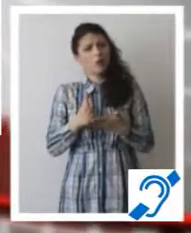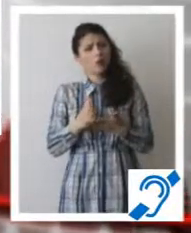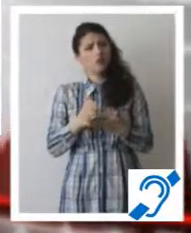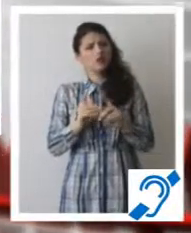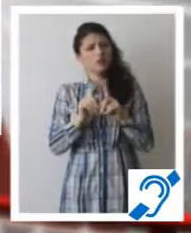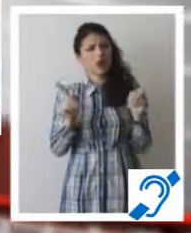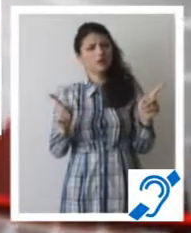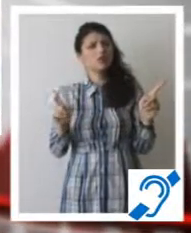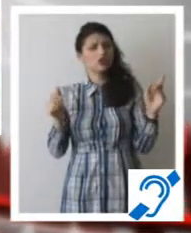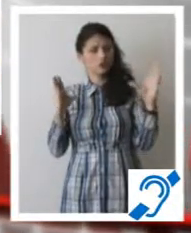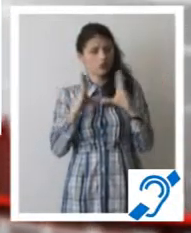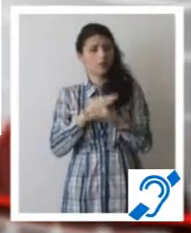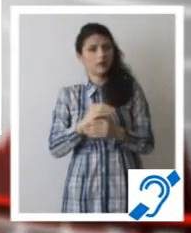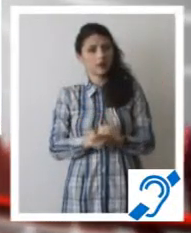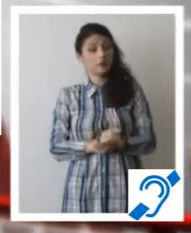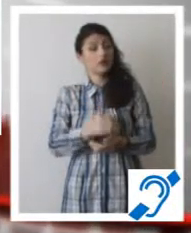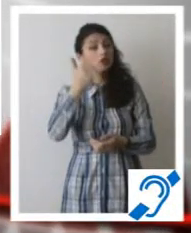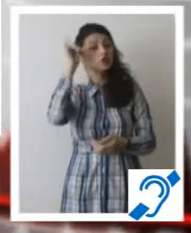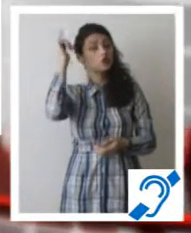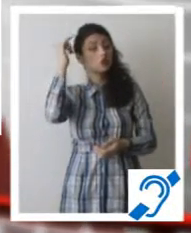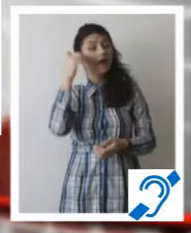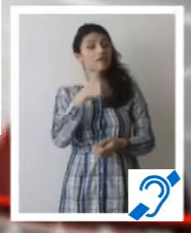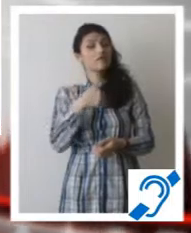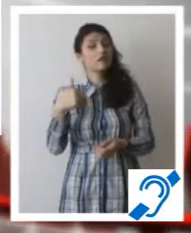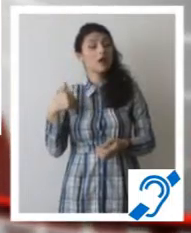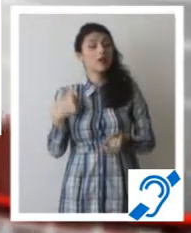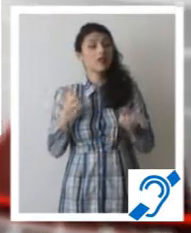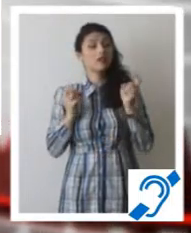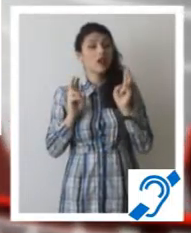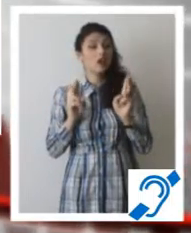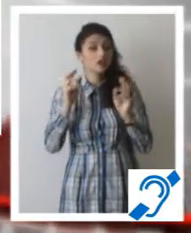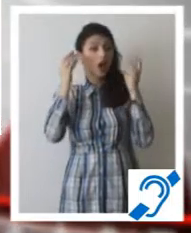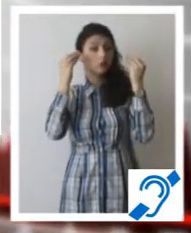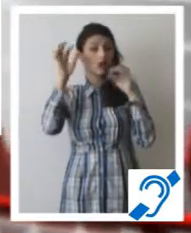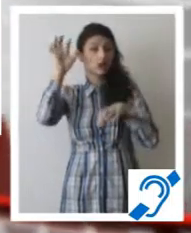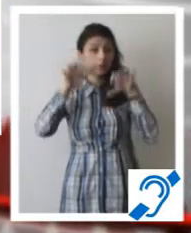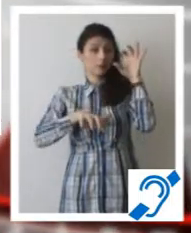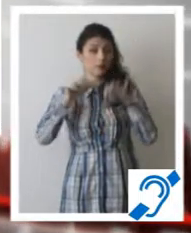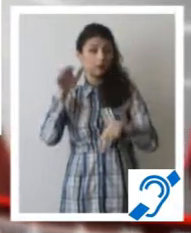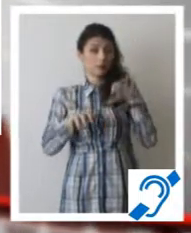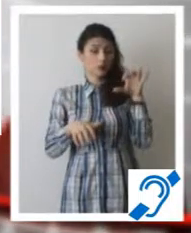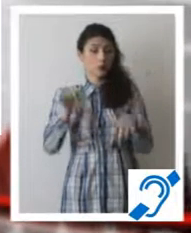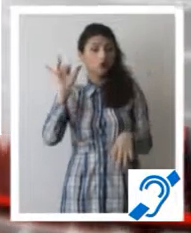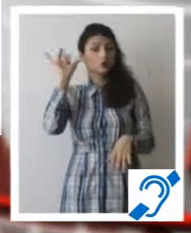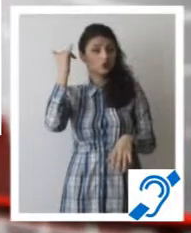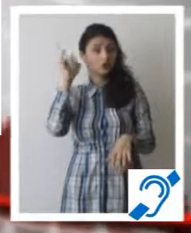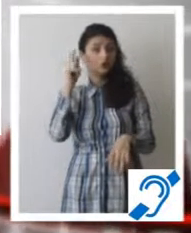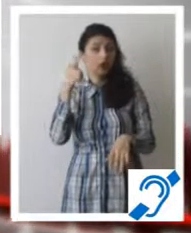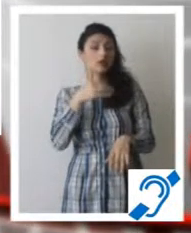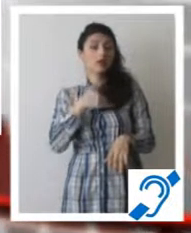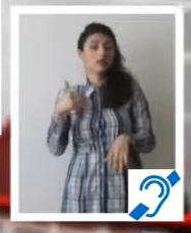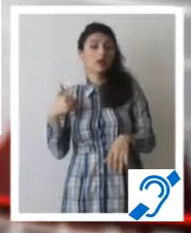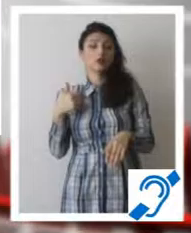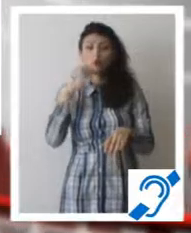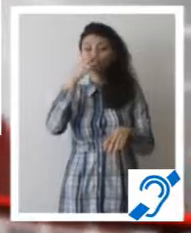cu precădere nopțile și diminețile. De joi, vremea se va răci treptat și sunt anunțate ploi. De joi, temperatura lui va fi